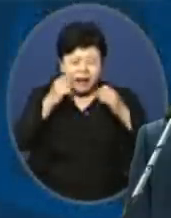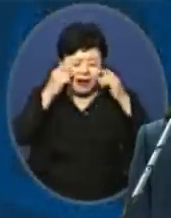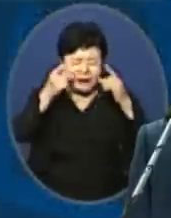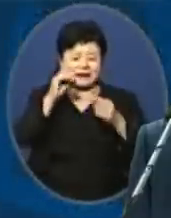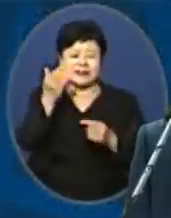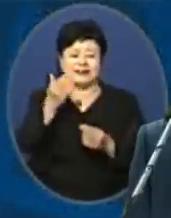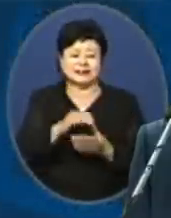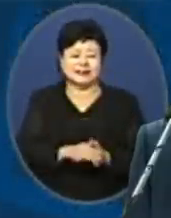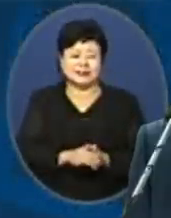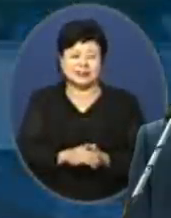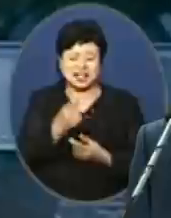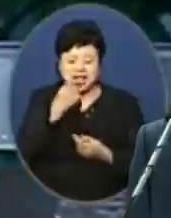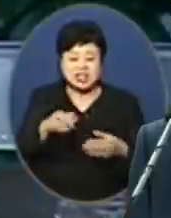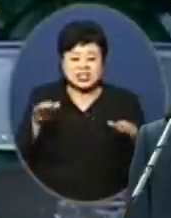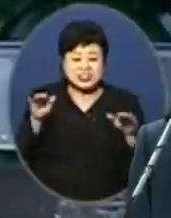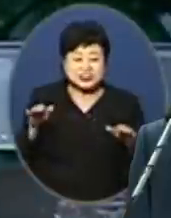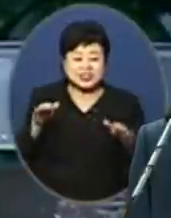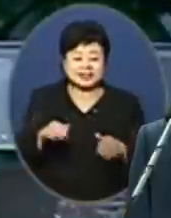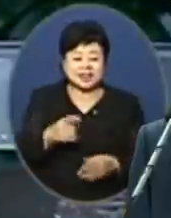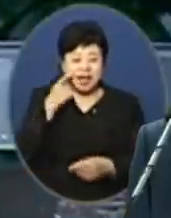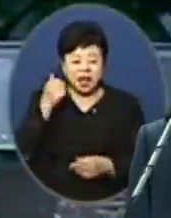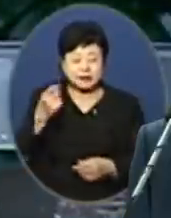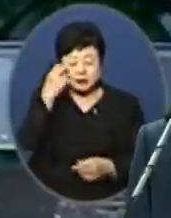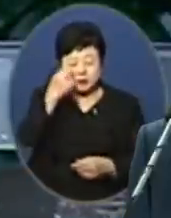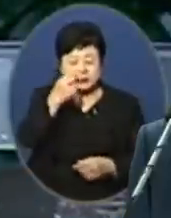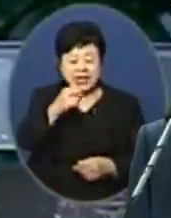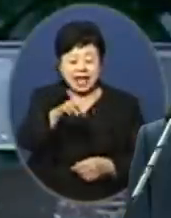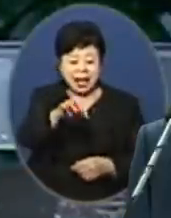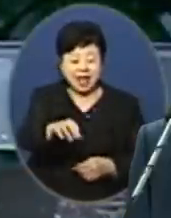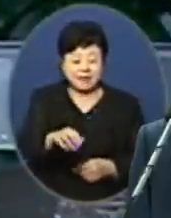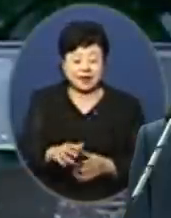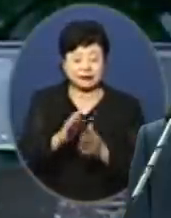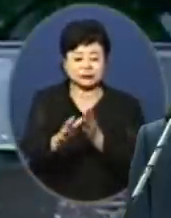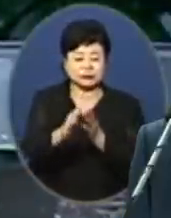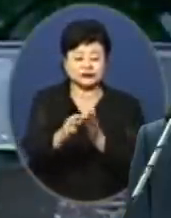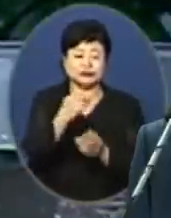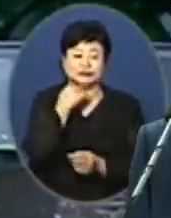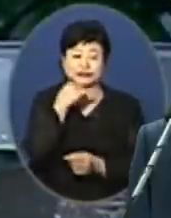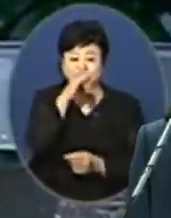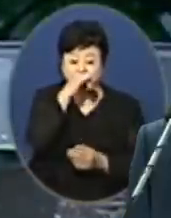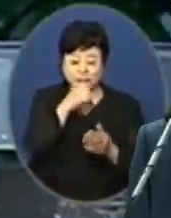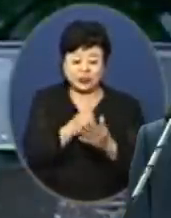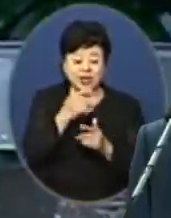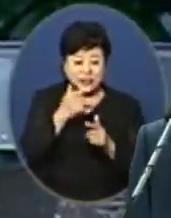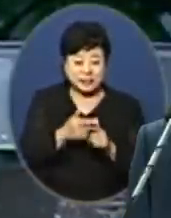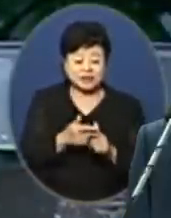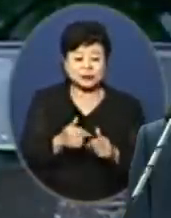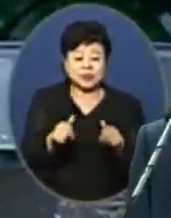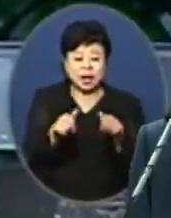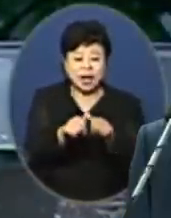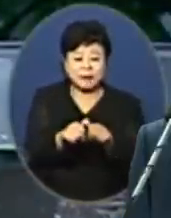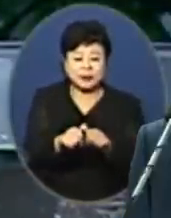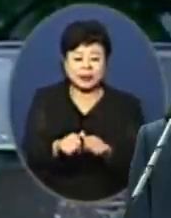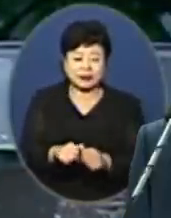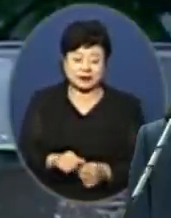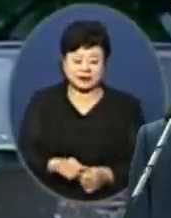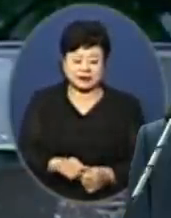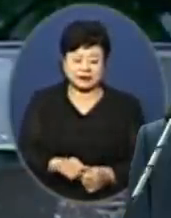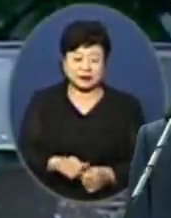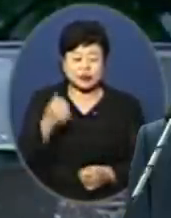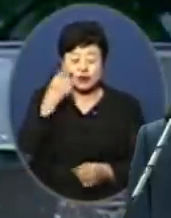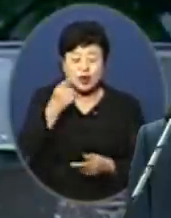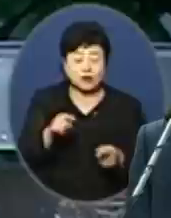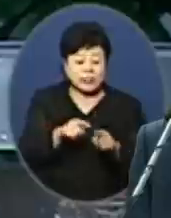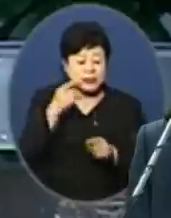것입니다. 천사들이 아버지 보좌 앞에 줄줄이 지키고 있어 예수님하고 같이 들어가니까 당신 누구하고 같이